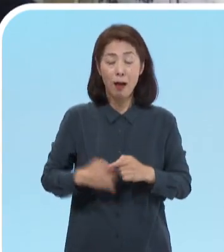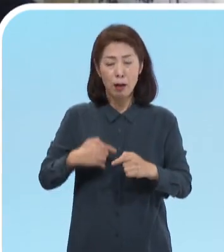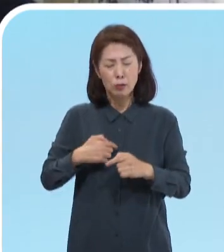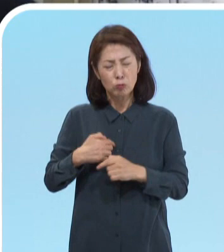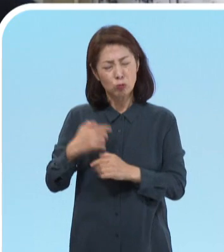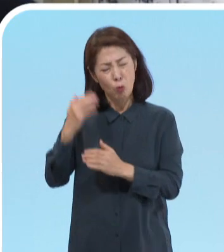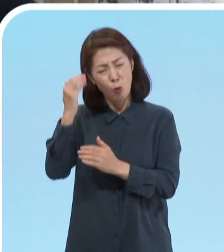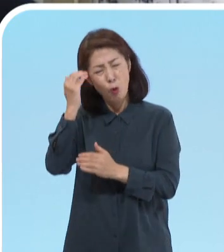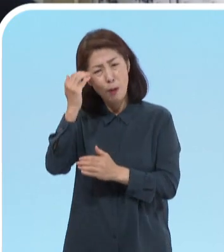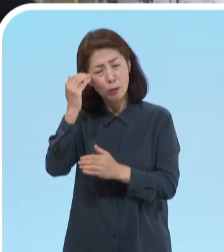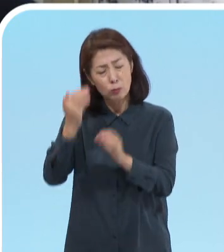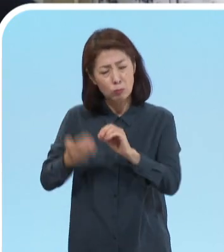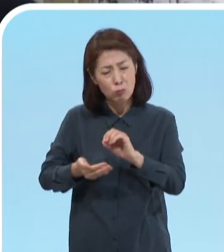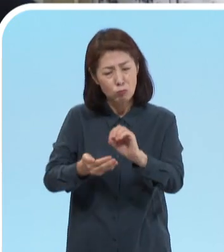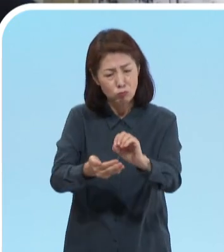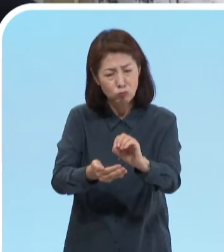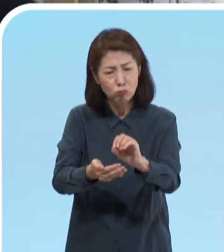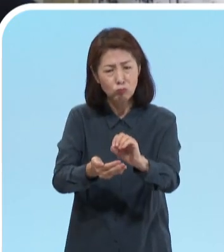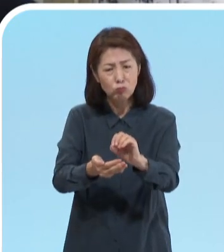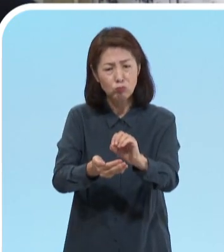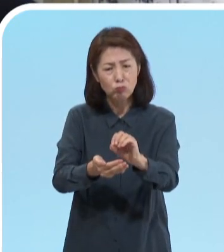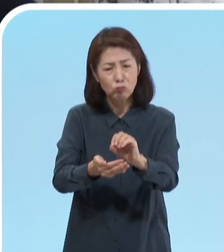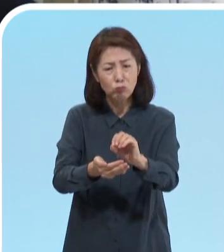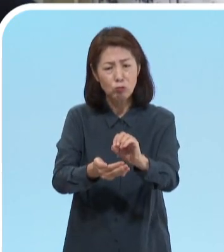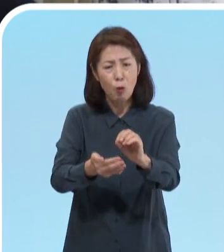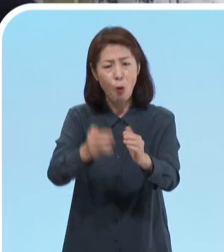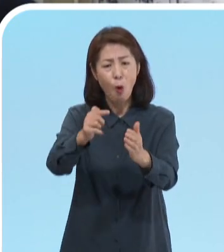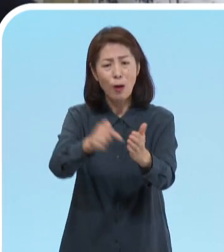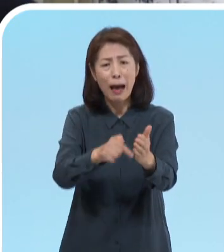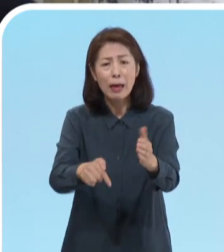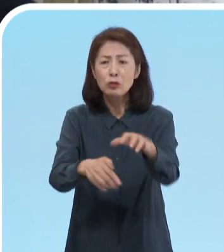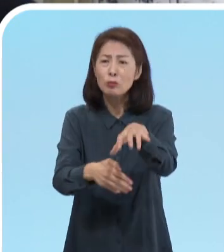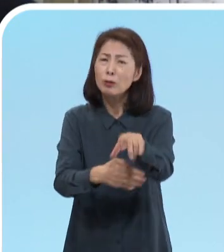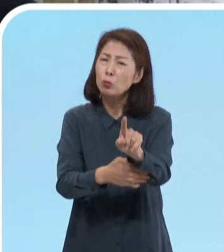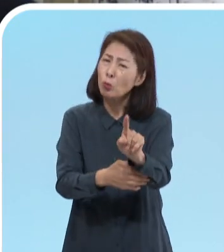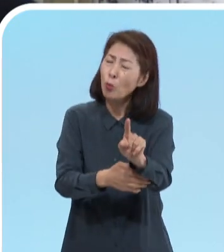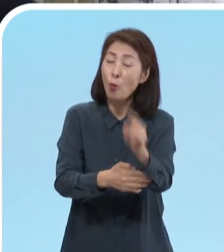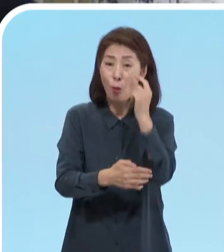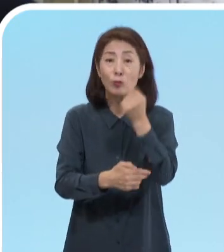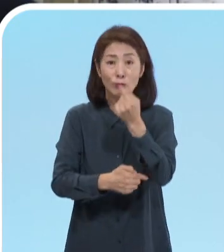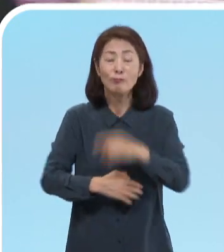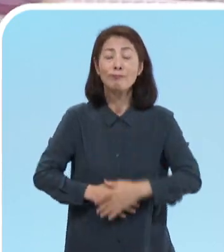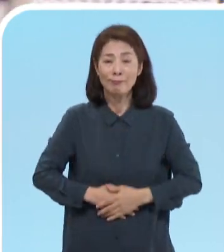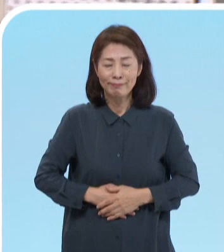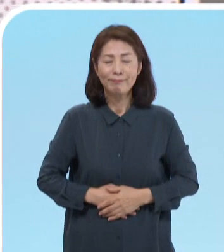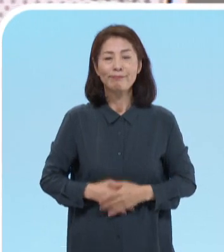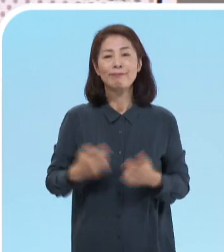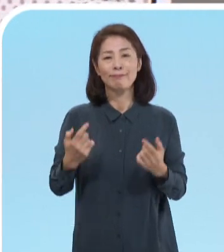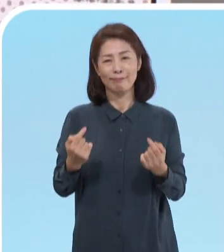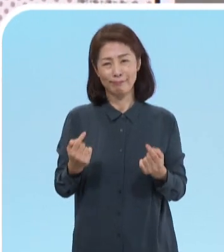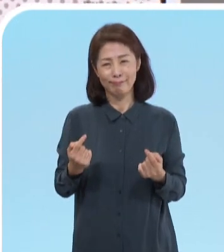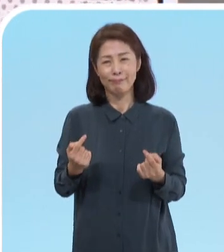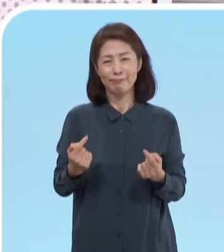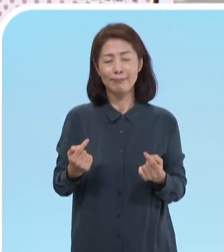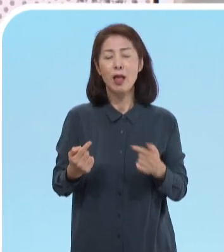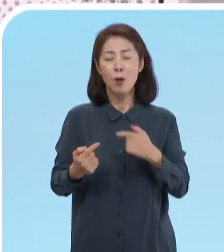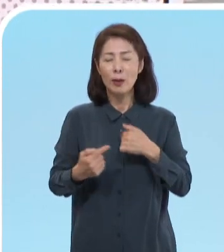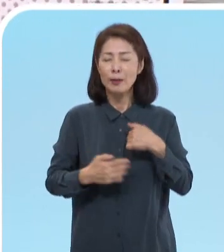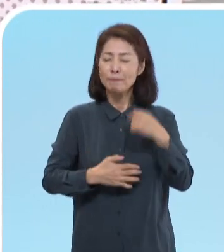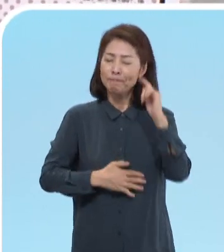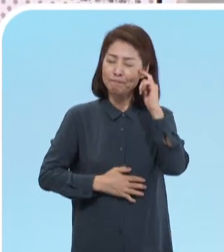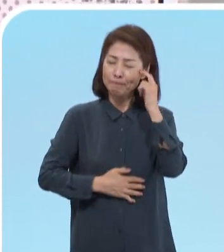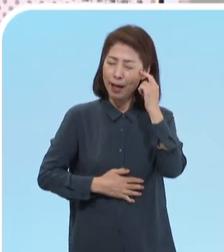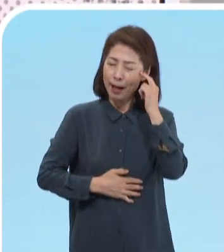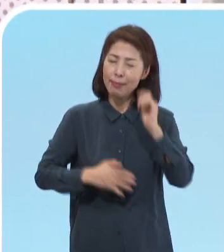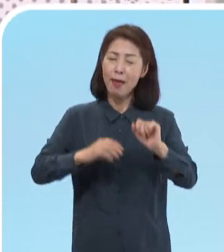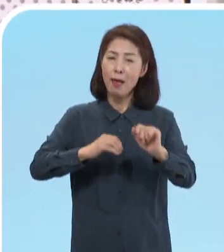みの部分をどうやって解決してくれはるやろかとか、うん、そういうの思ってるんですけど、うんうん、 やっぱりそこは私たちも常に考えているん